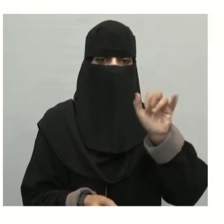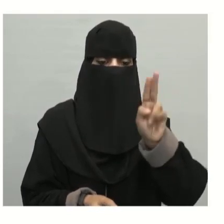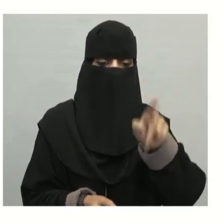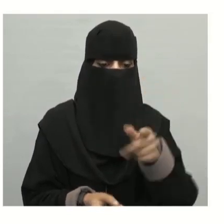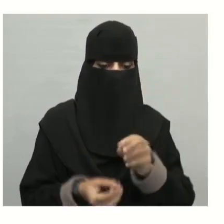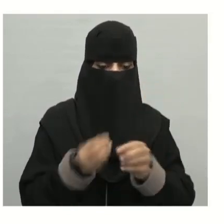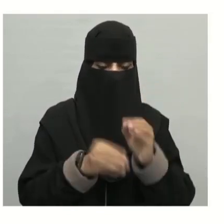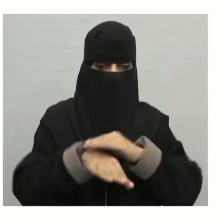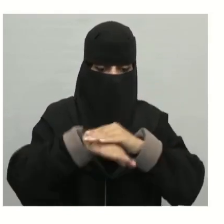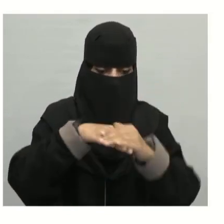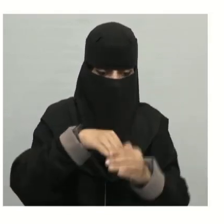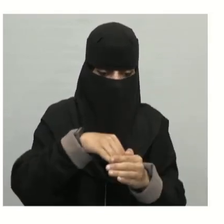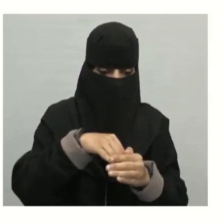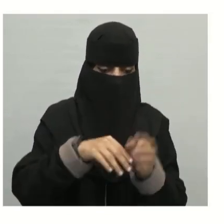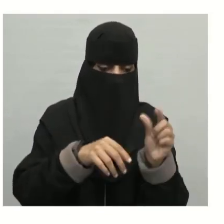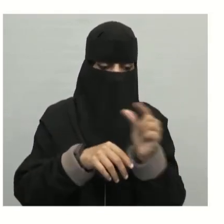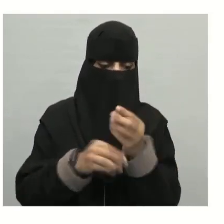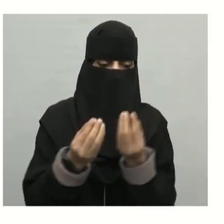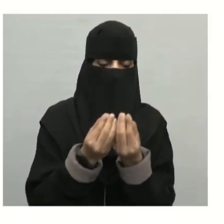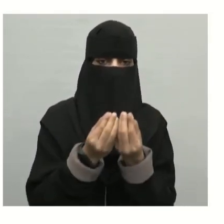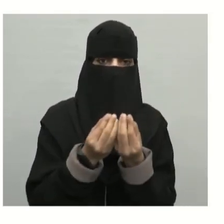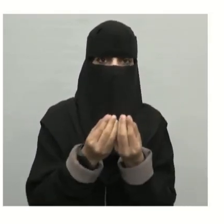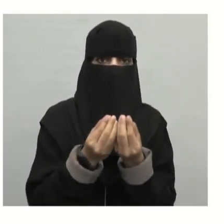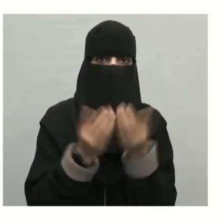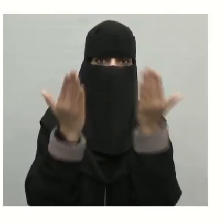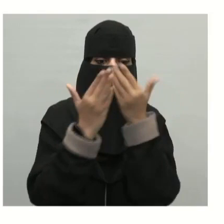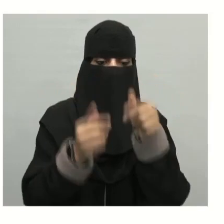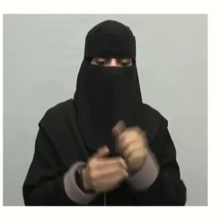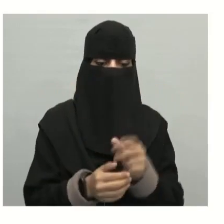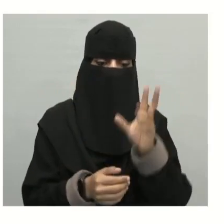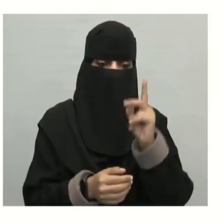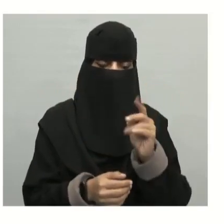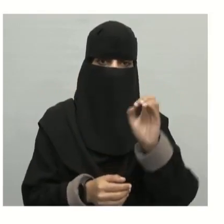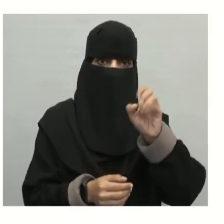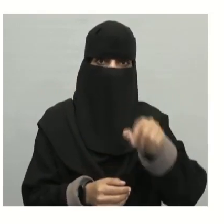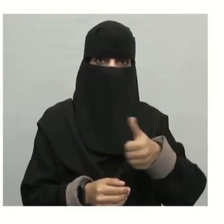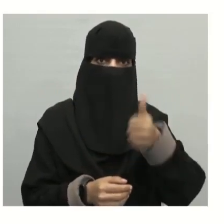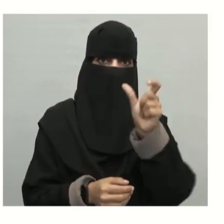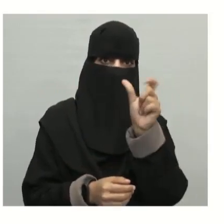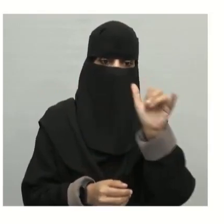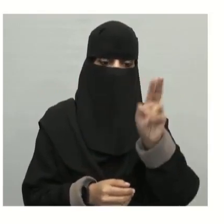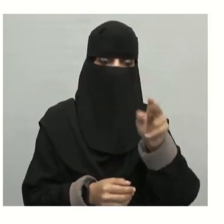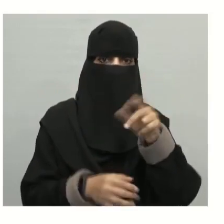الجرانيت ويحتوي على عدد قليل من البلورات المرئيه كذلك الجرانيت هم من اكثر الصخور الناريه الجوفيه